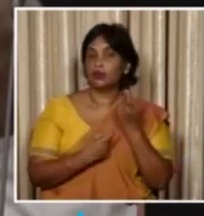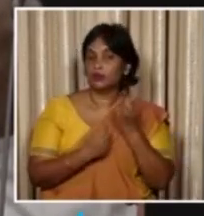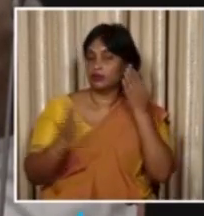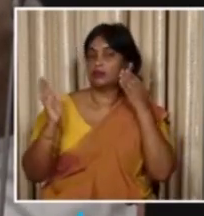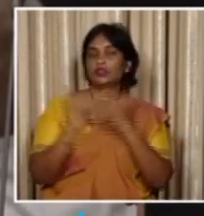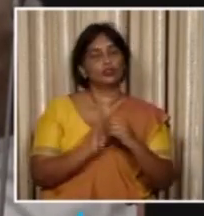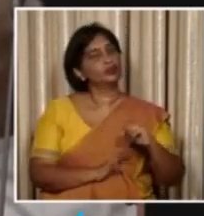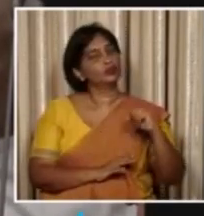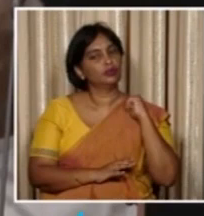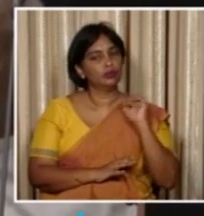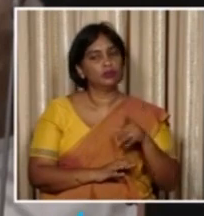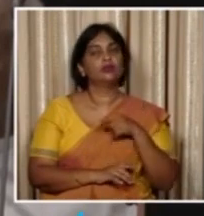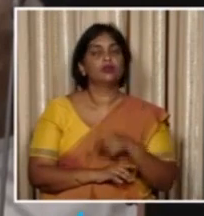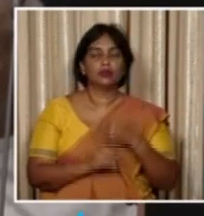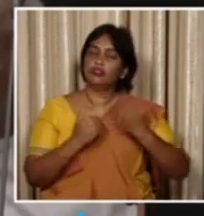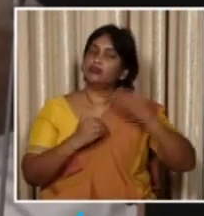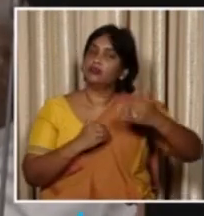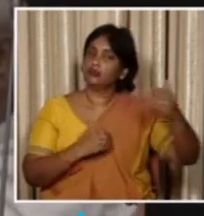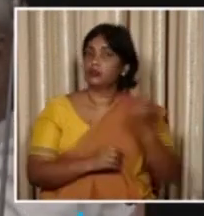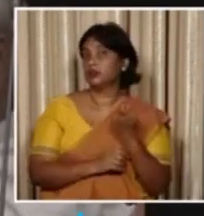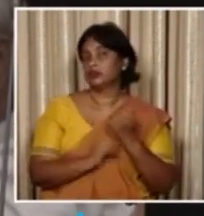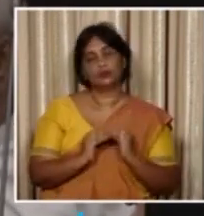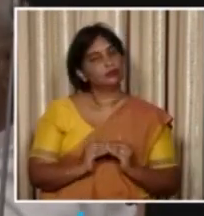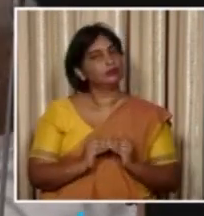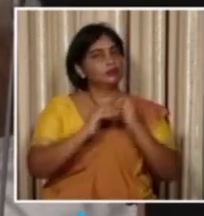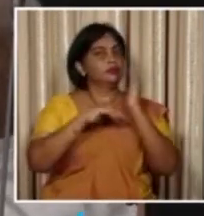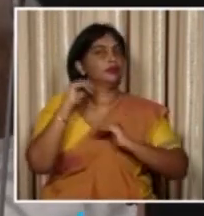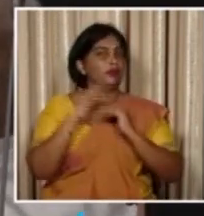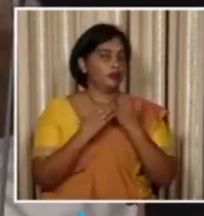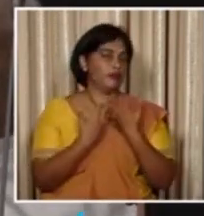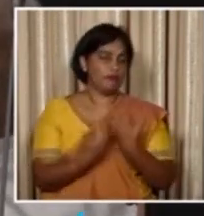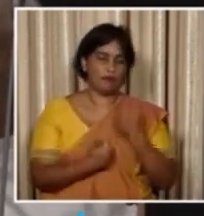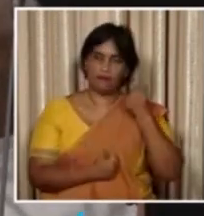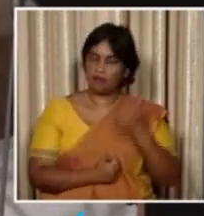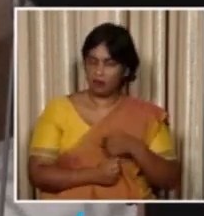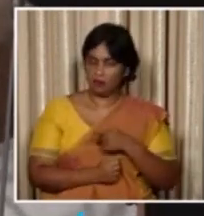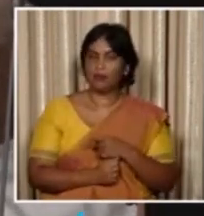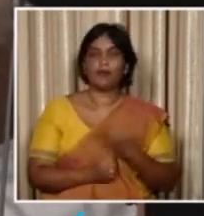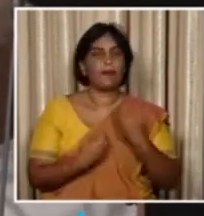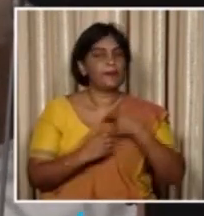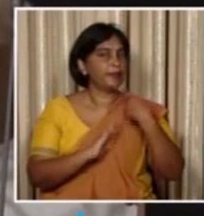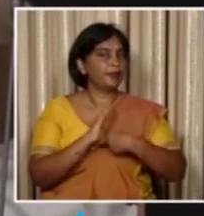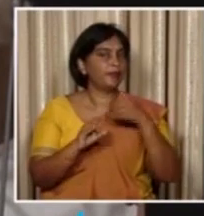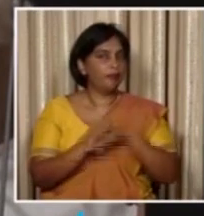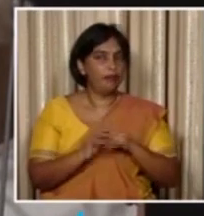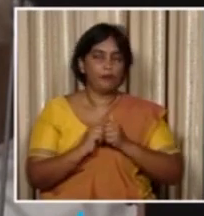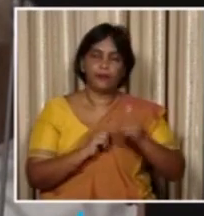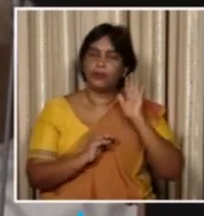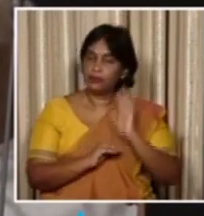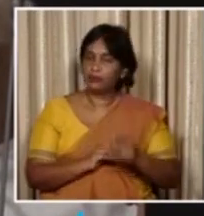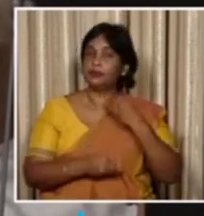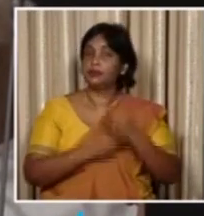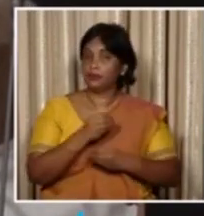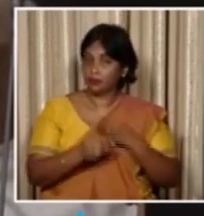ශාස්ත්‍රයේ ශක්තිමත් කිරීම දිගුකාලීන ආර්ථික වර්ධන ක්‍රියාවලියක අත්‍යවශ්‍ය අංගයක්. අප රට තුළින් මතු කරගත හැකි